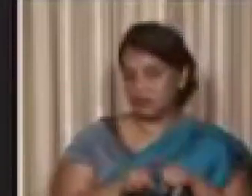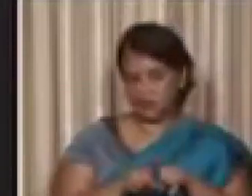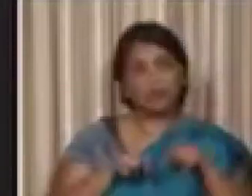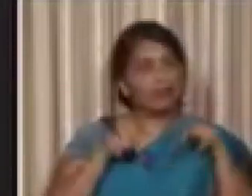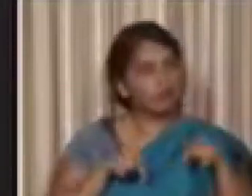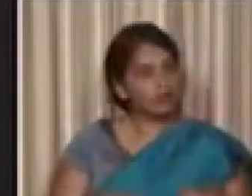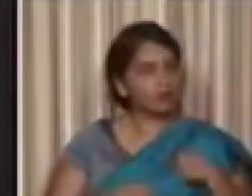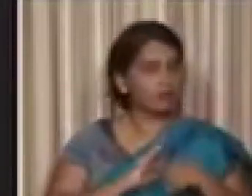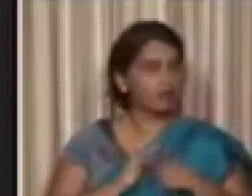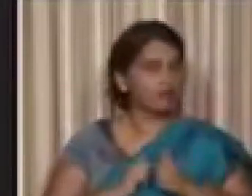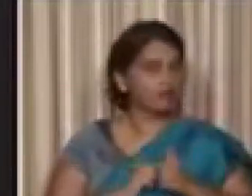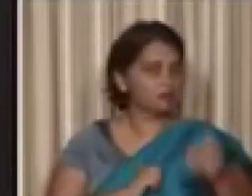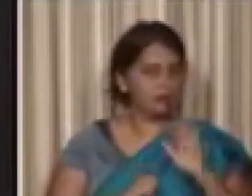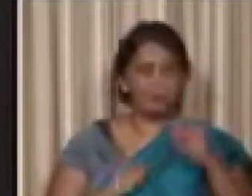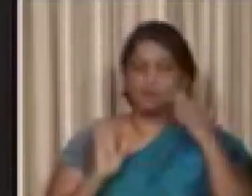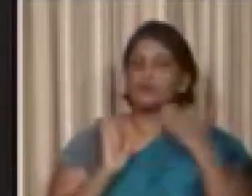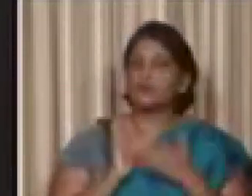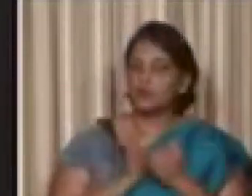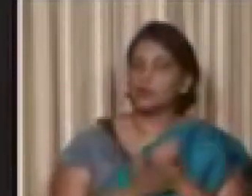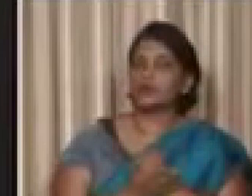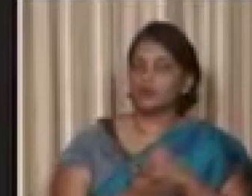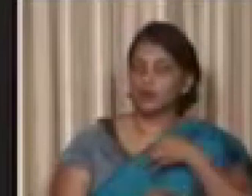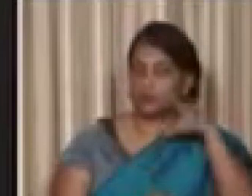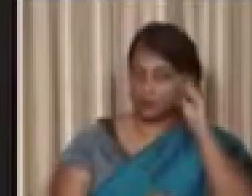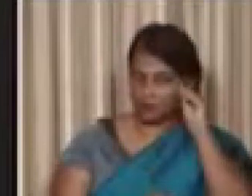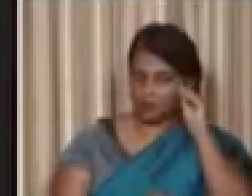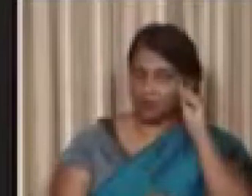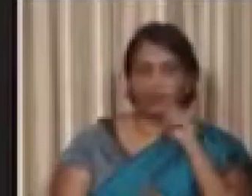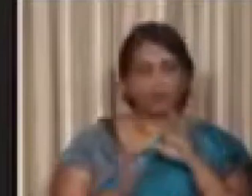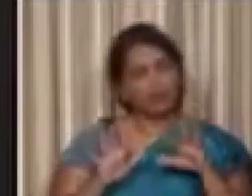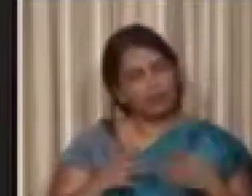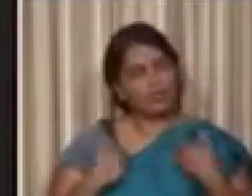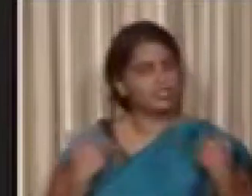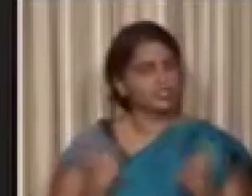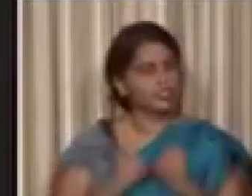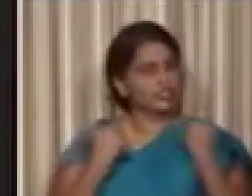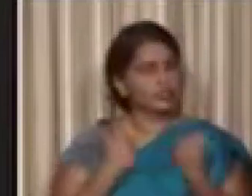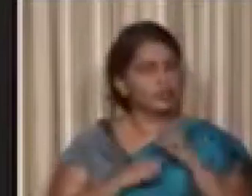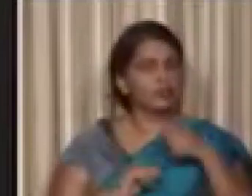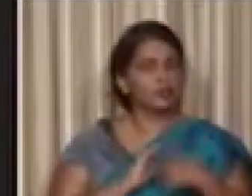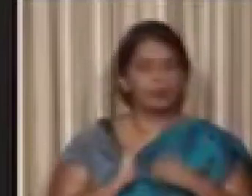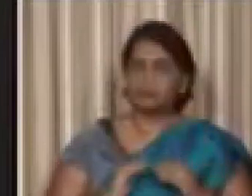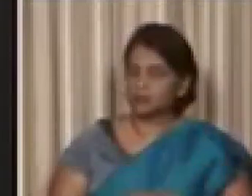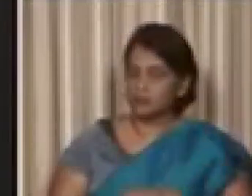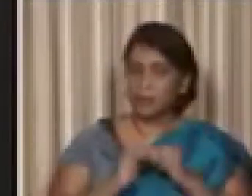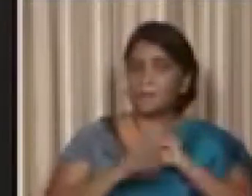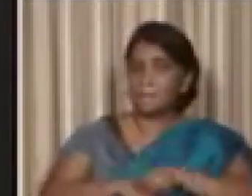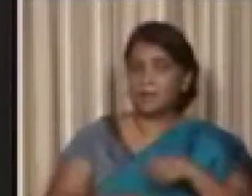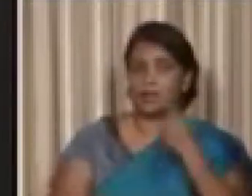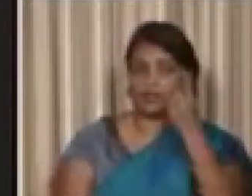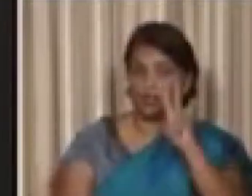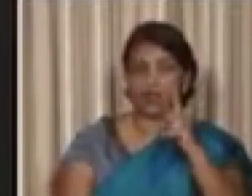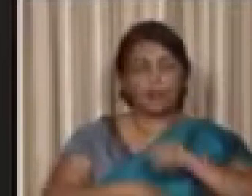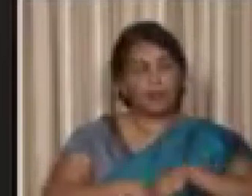අද මේ රට ගෙනාපු තත්ත්වයත් පිළිබඳව හැමෝටම වැටහීමක් තිබෙනවා. මොනතරම් අභියෝග මැද්දද මේ රට ගෙනාවේ. පැය 12ක් 13ක්